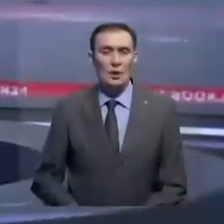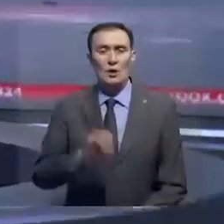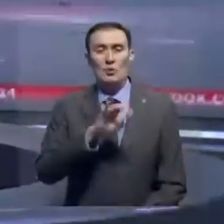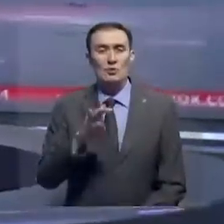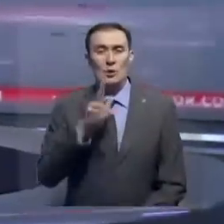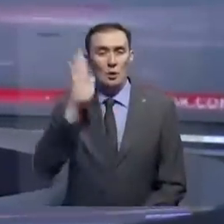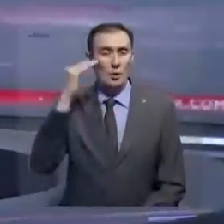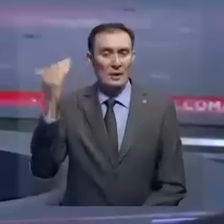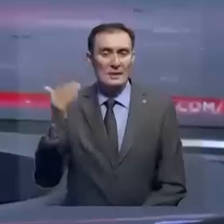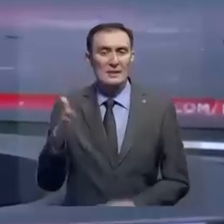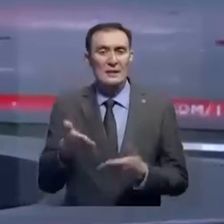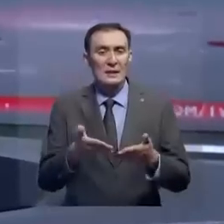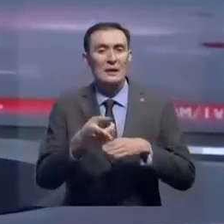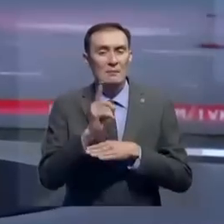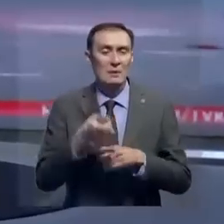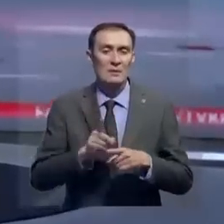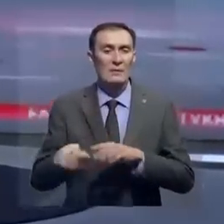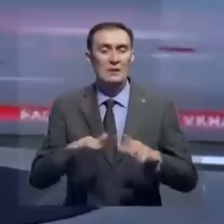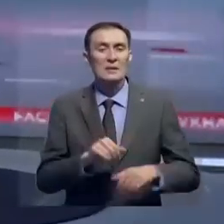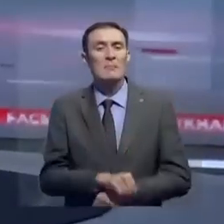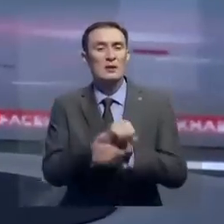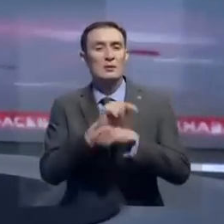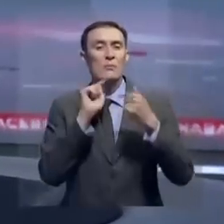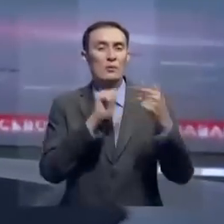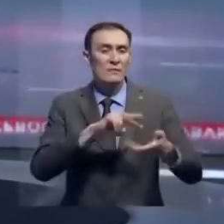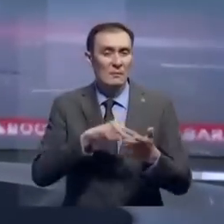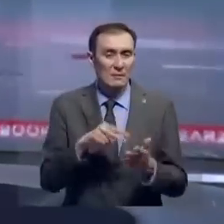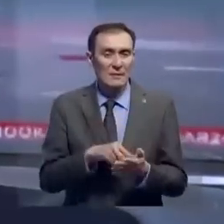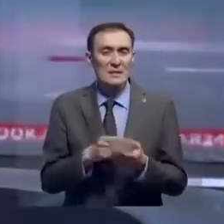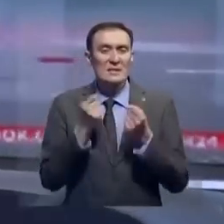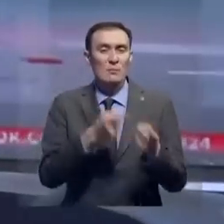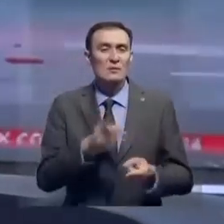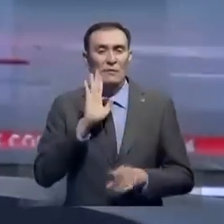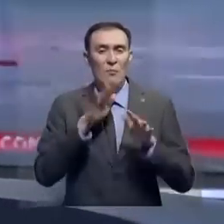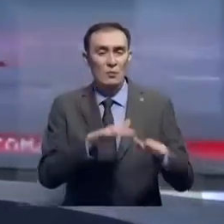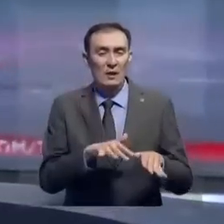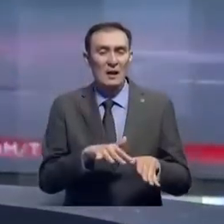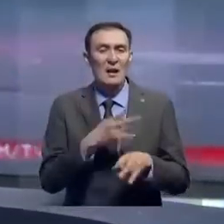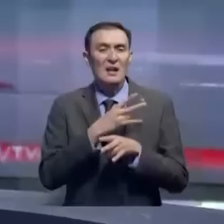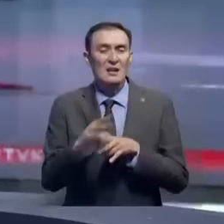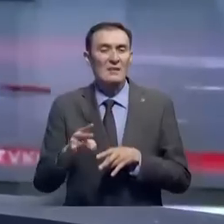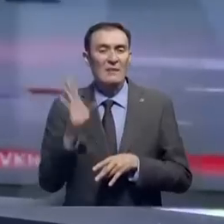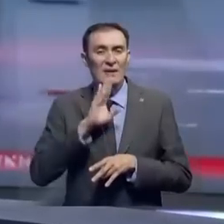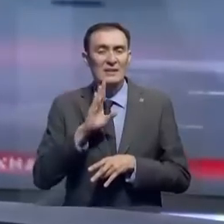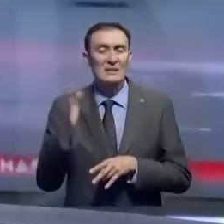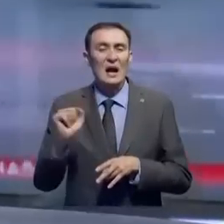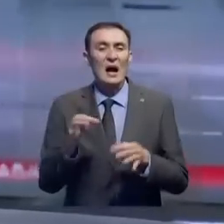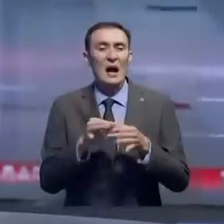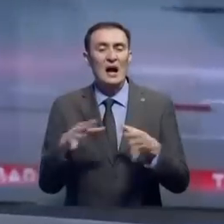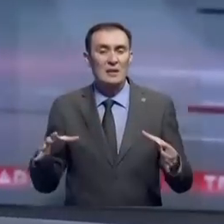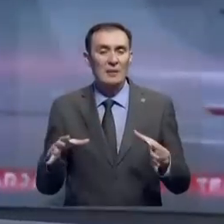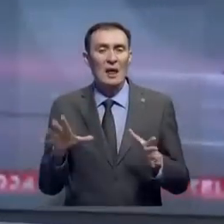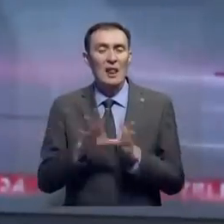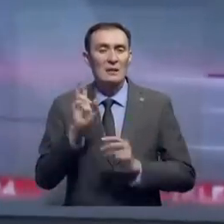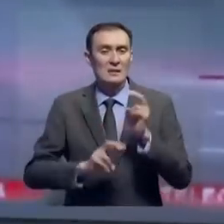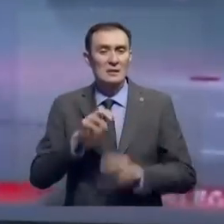южнокорейские рыбаки устроили акцию протеста против запланированного сброса в море радиоактивной воды с атомной электростанции